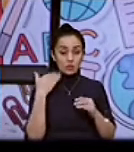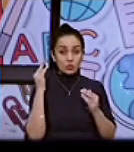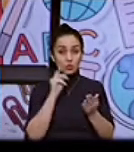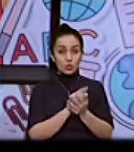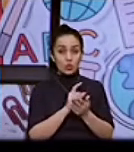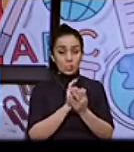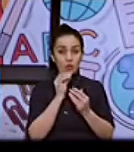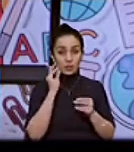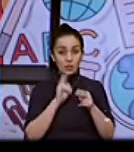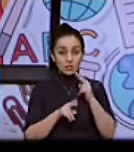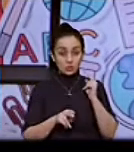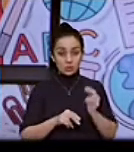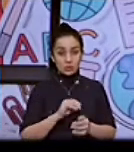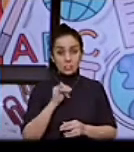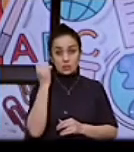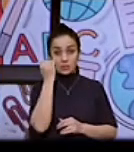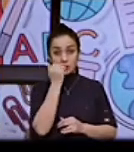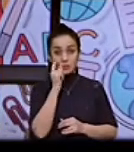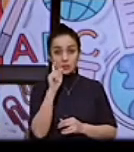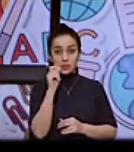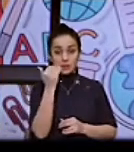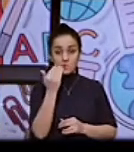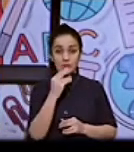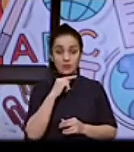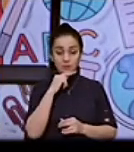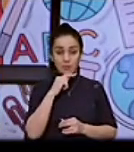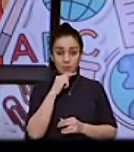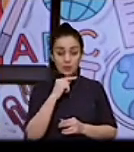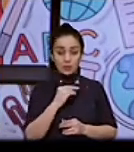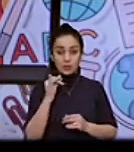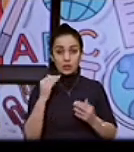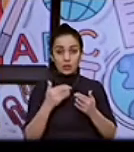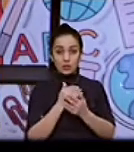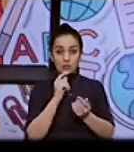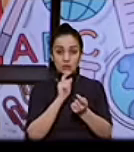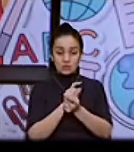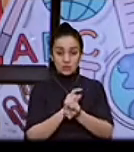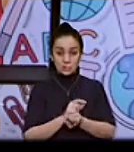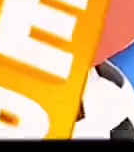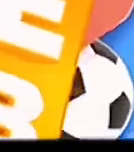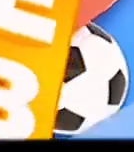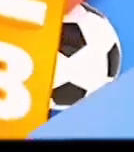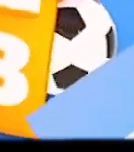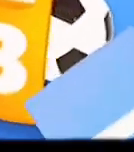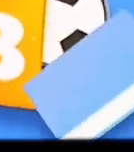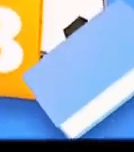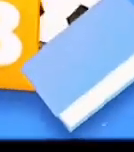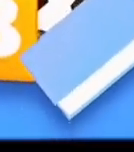сегодня подошел к концу. Спасибо вам, ребята, за внимание. До новых встреч!